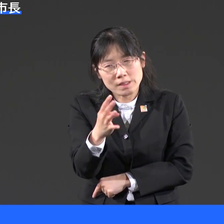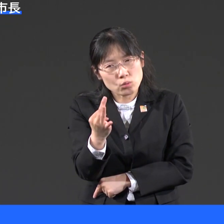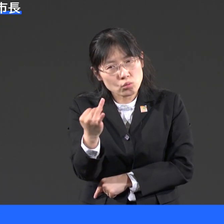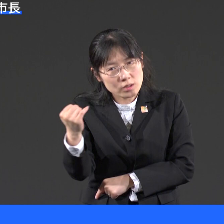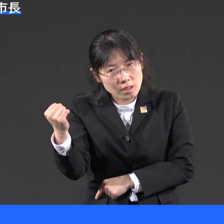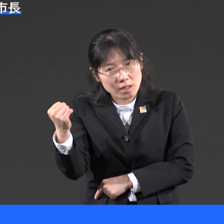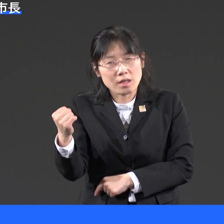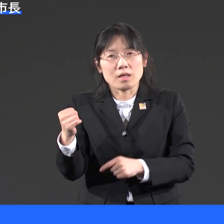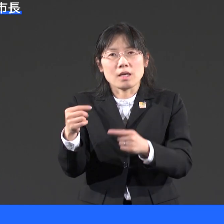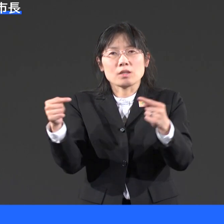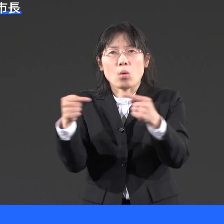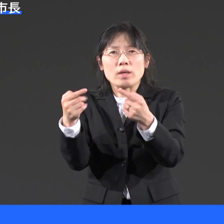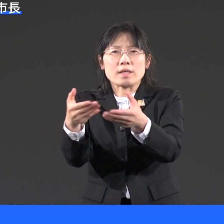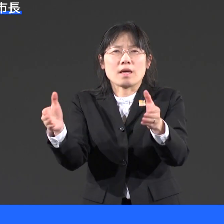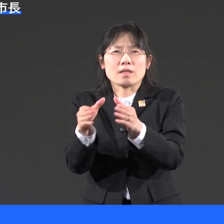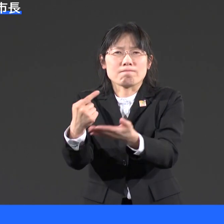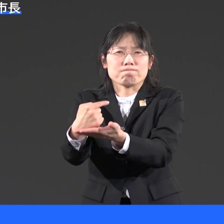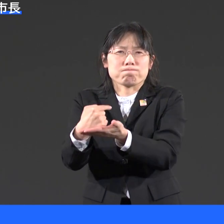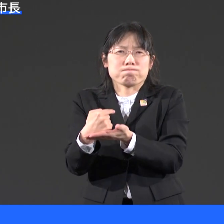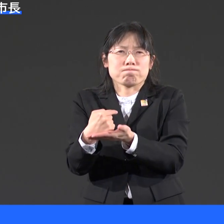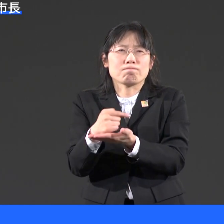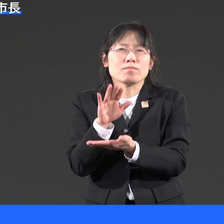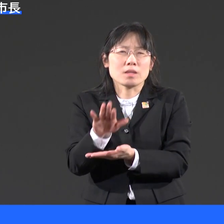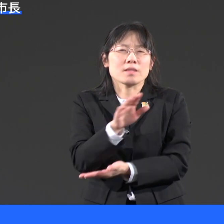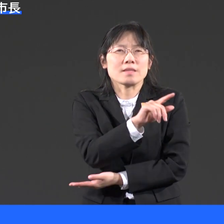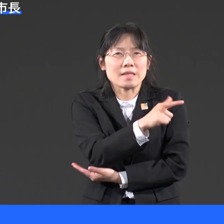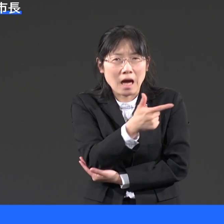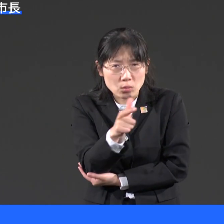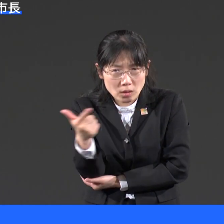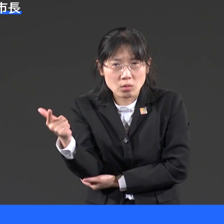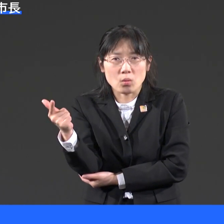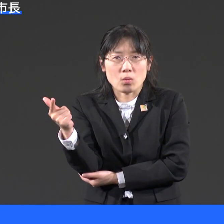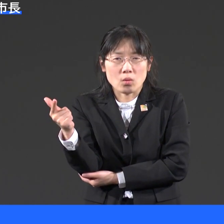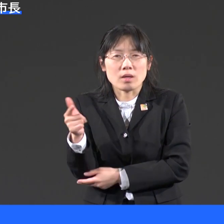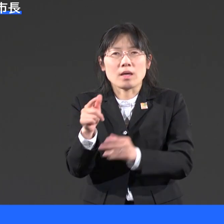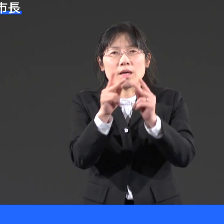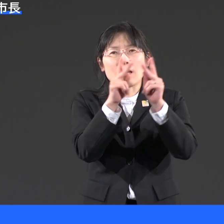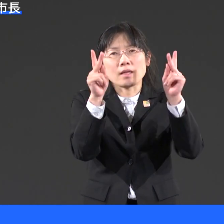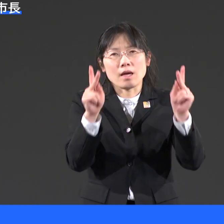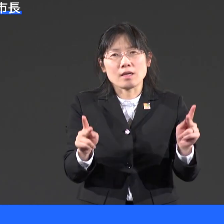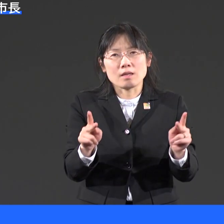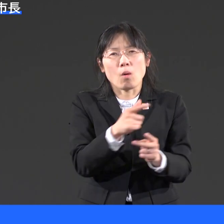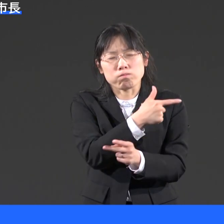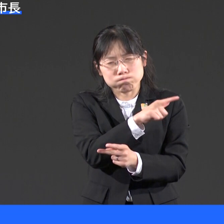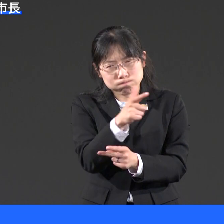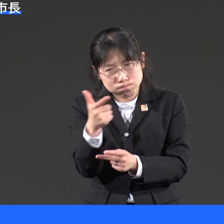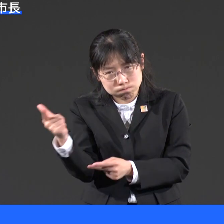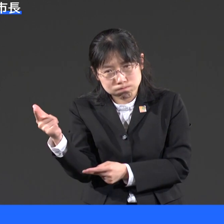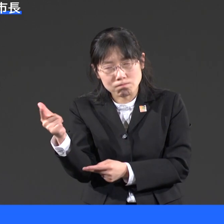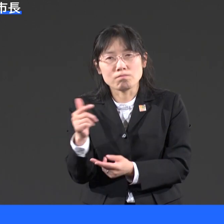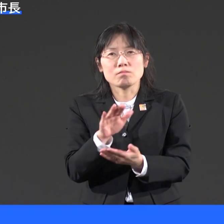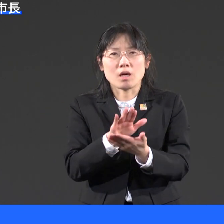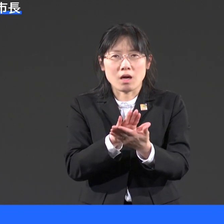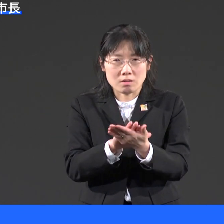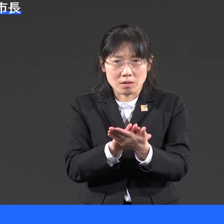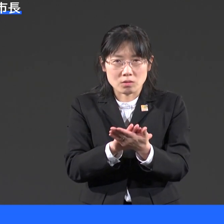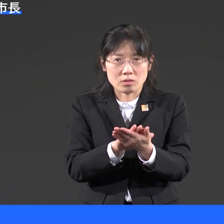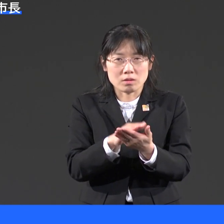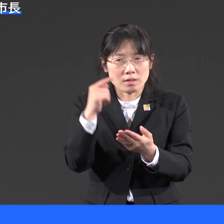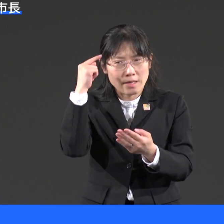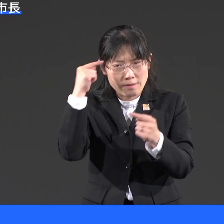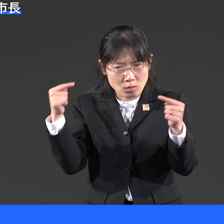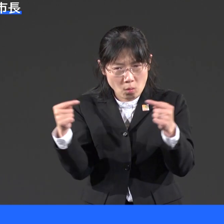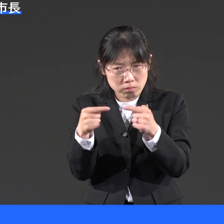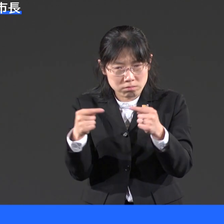競技団体からいろいろ指摘をされている点などなどですね、いろいろな課題もありますので、そういったことをしっかりと検討した上